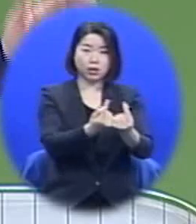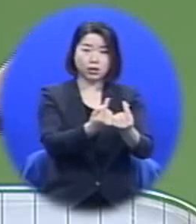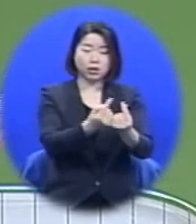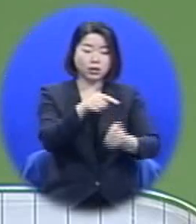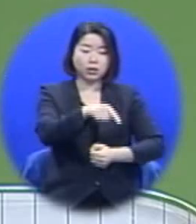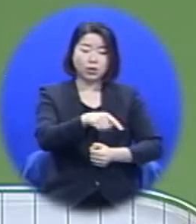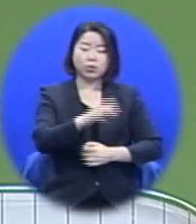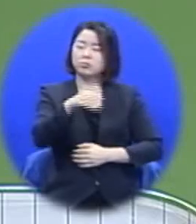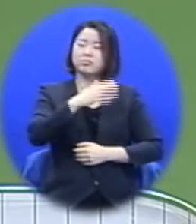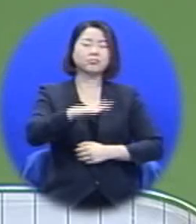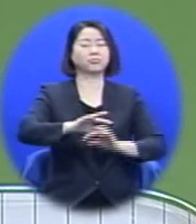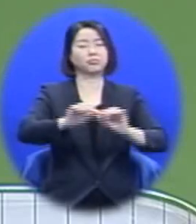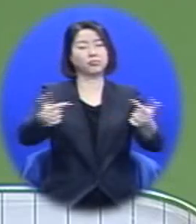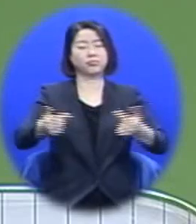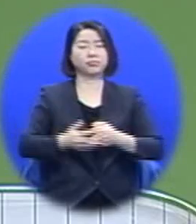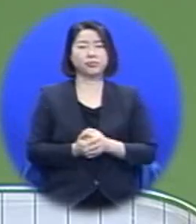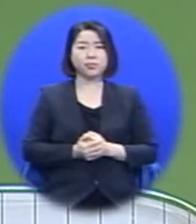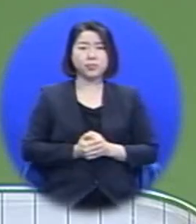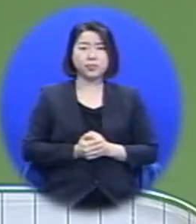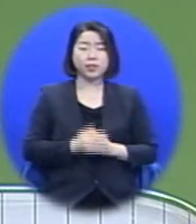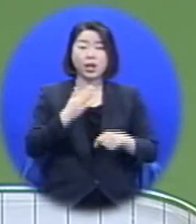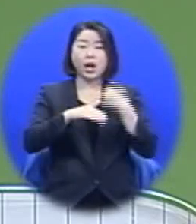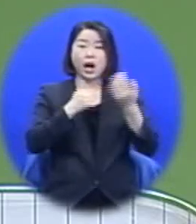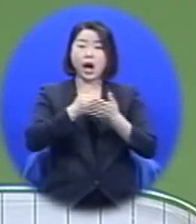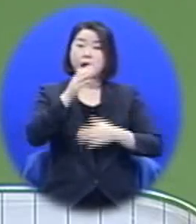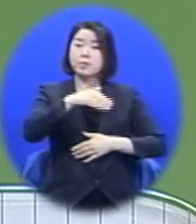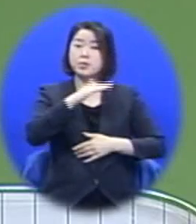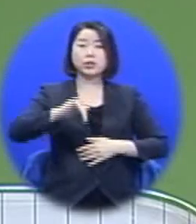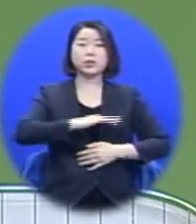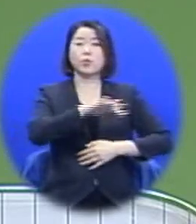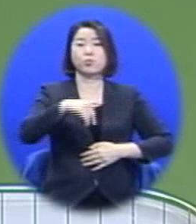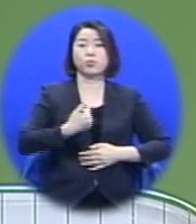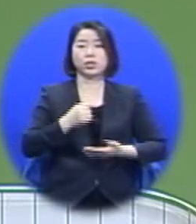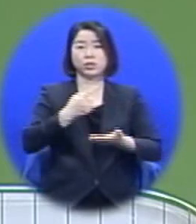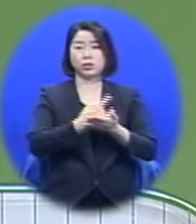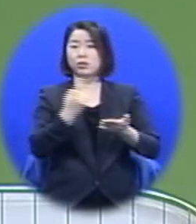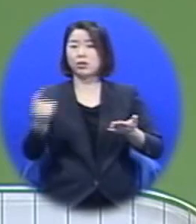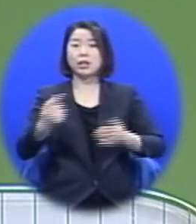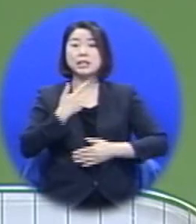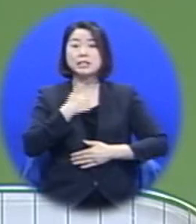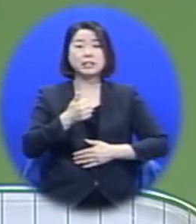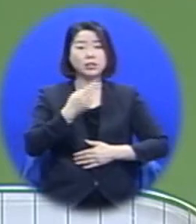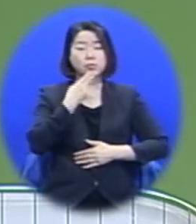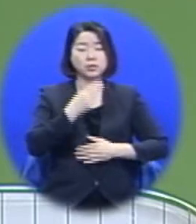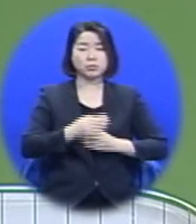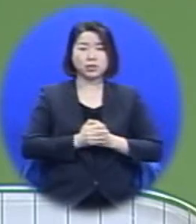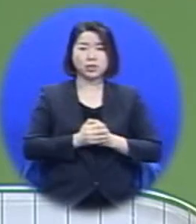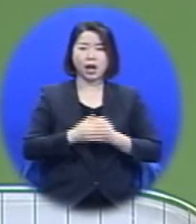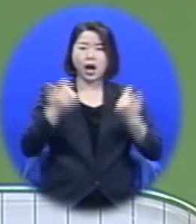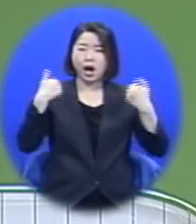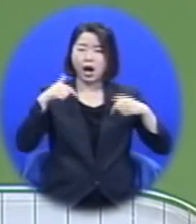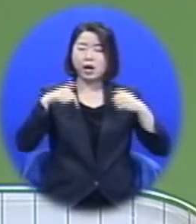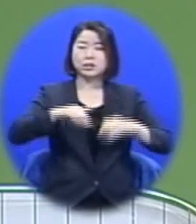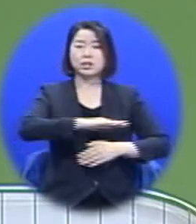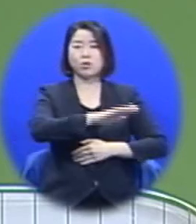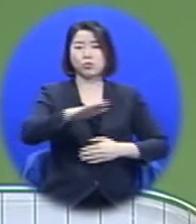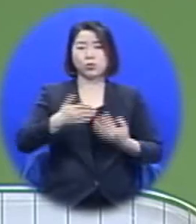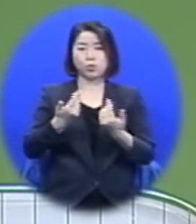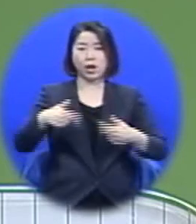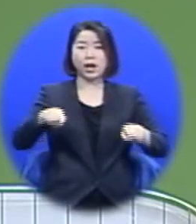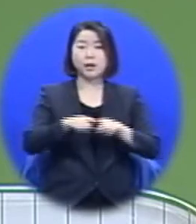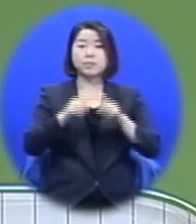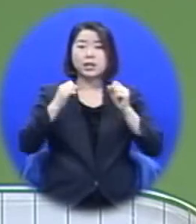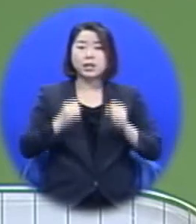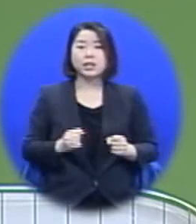절대 그렇지 않습니다 하나님은 절대로 우리를 떠나신 적이 없습니다 언제나 우리와 함께 계십니다